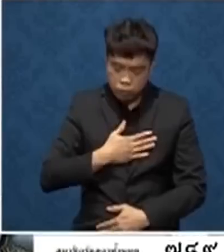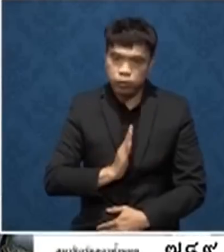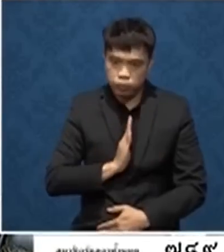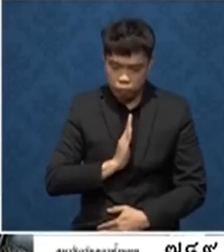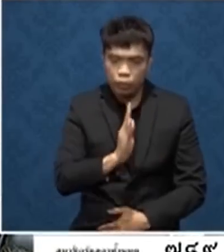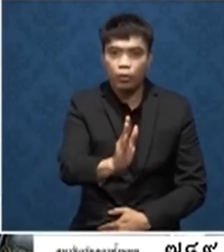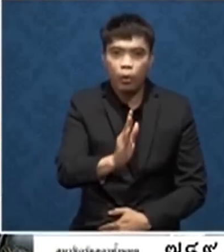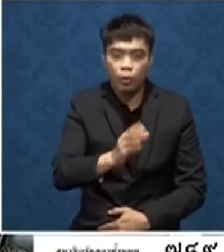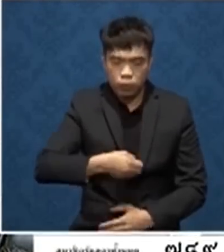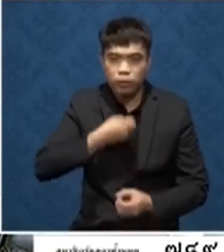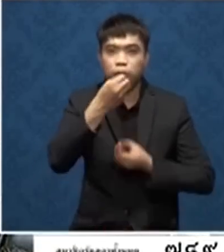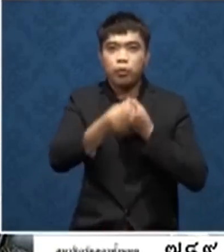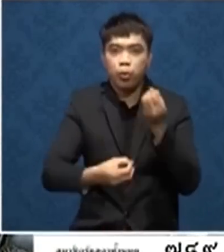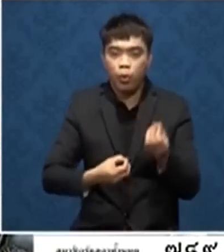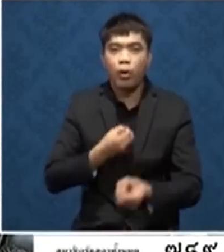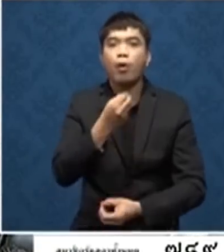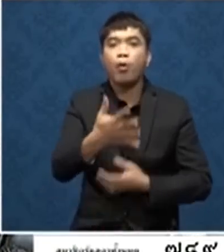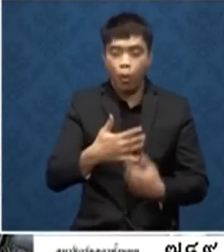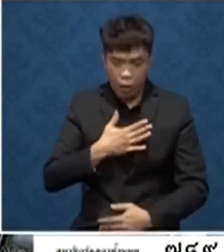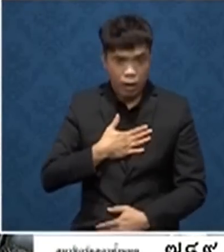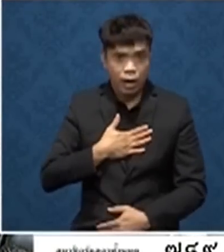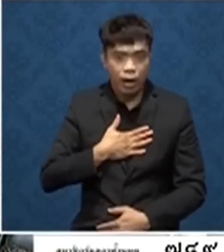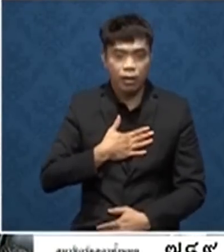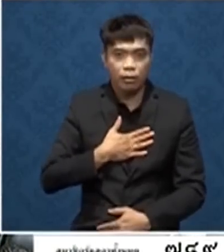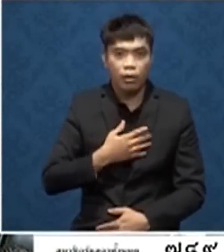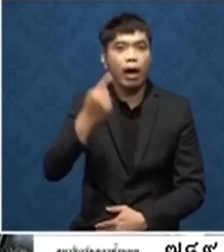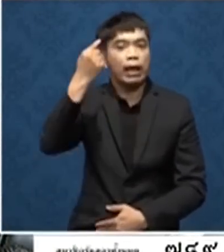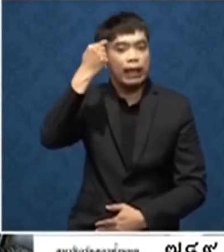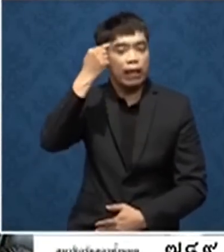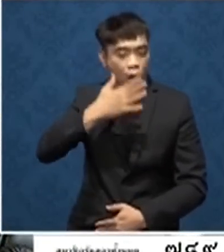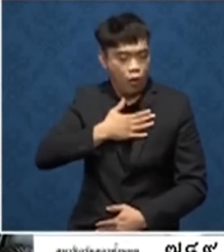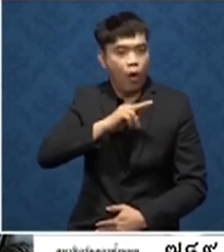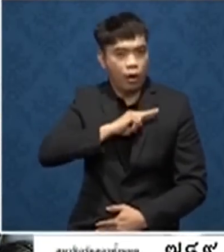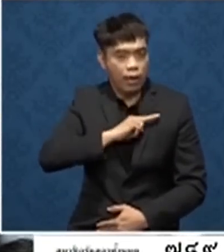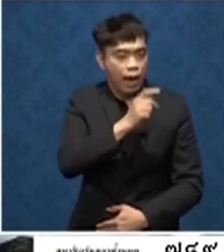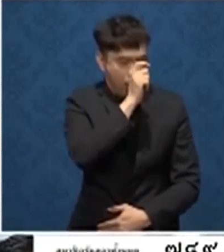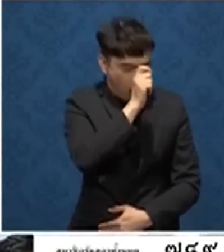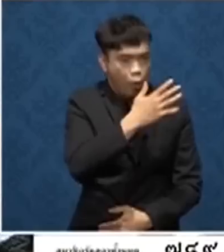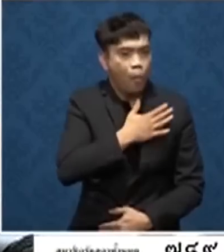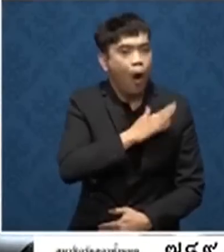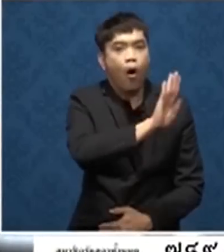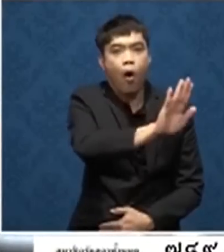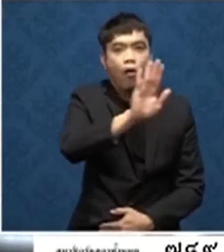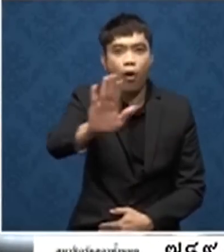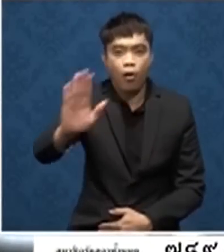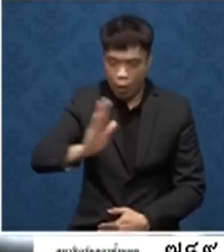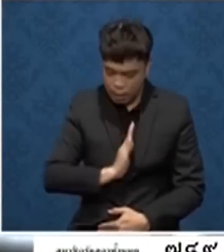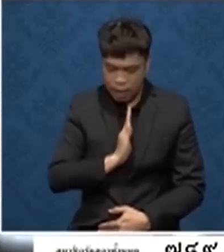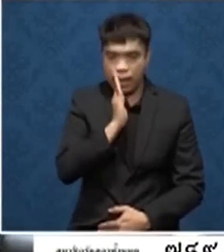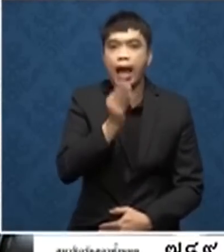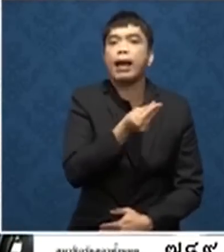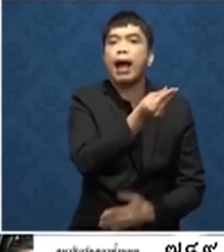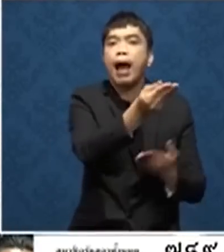คนเตือนผมว่าจะพูดไปทั่วโลกผมบอกด้วยความเคารพความคิดใครของความคิดมันแต่เรารักและเคารพกันเราต้องให้เกียรติกันในสภาผู้